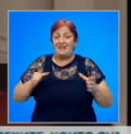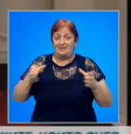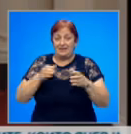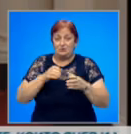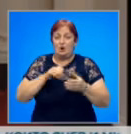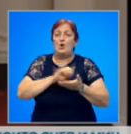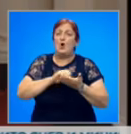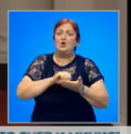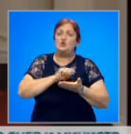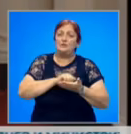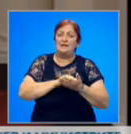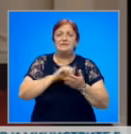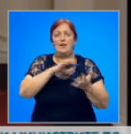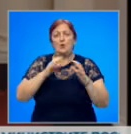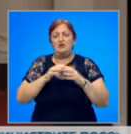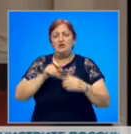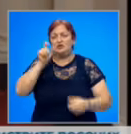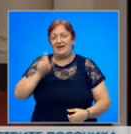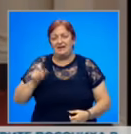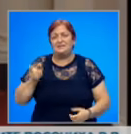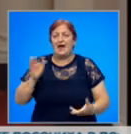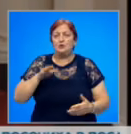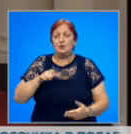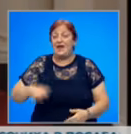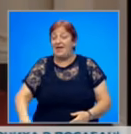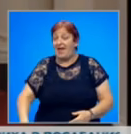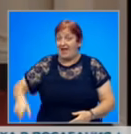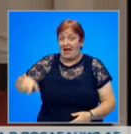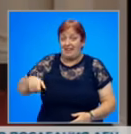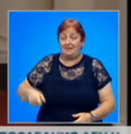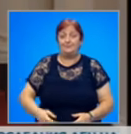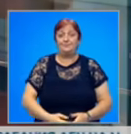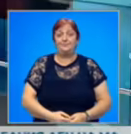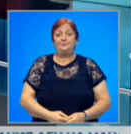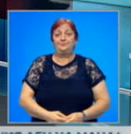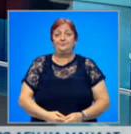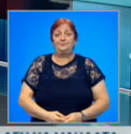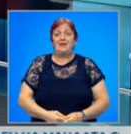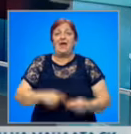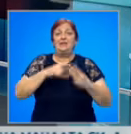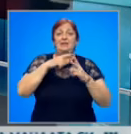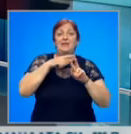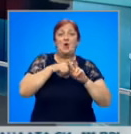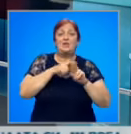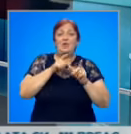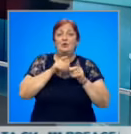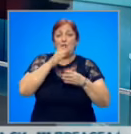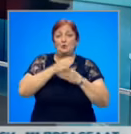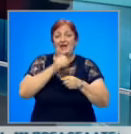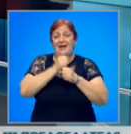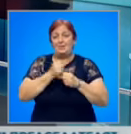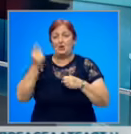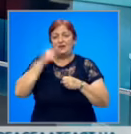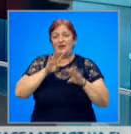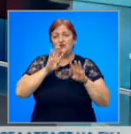зала, сред които журналисти, политически лица, дори генерали. Николай Минков за последния работен